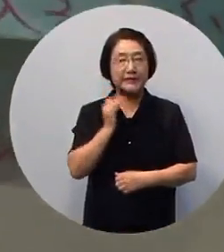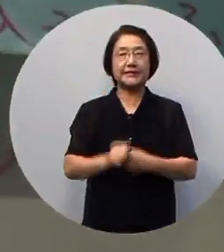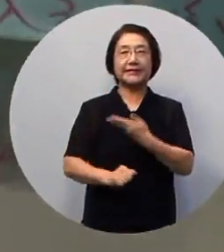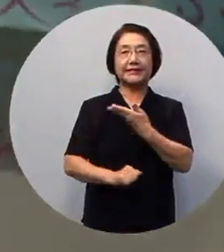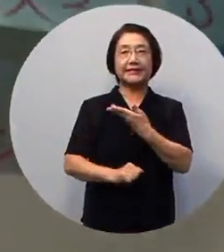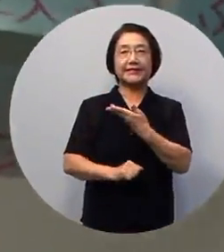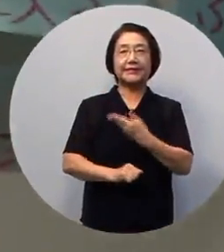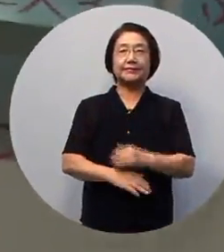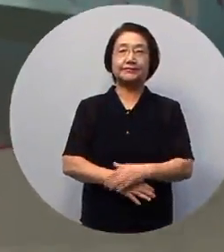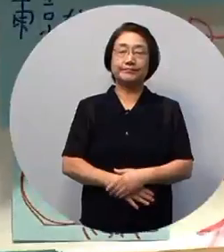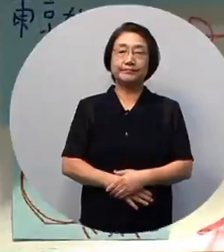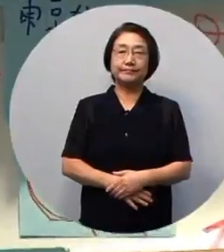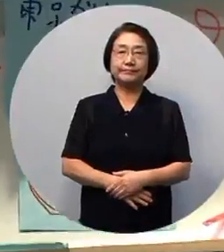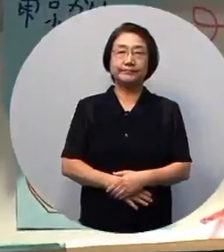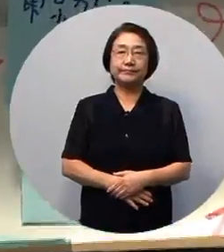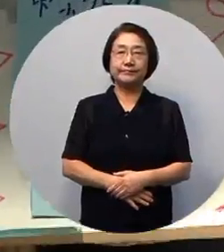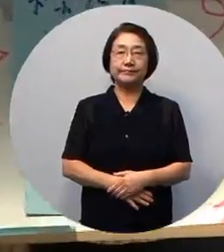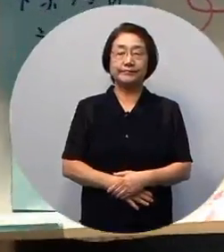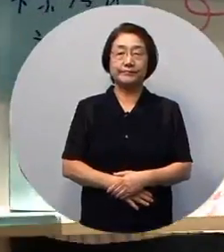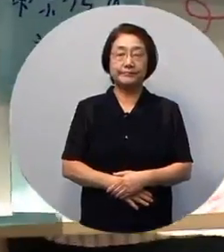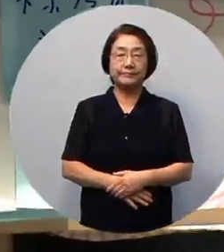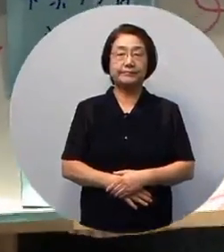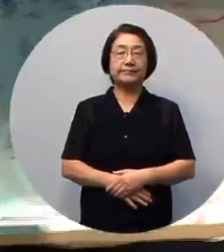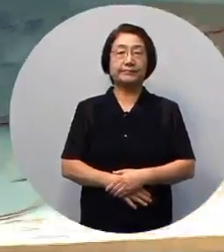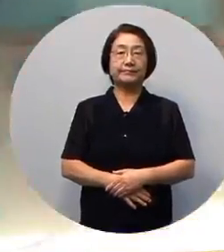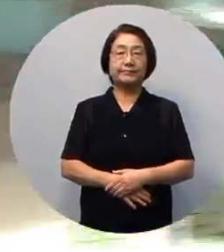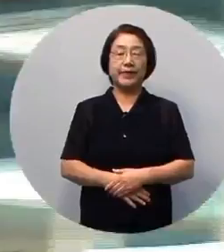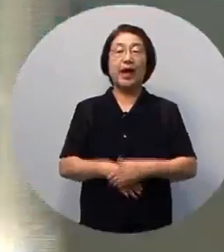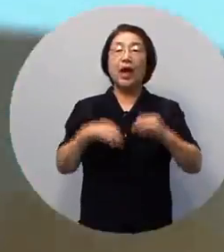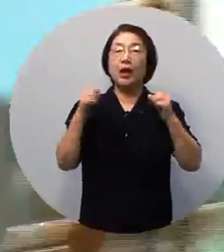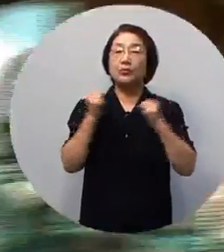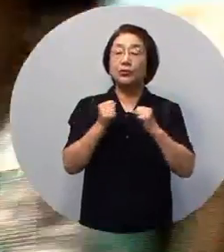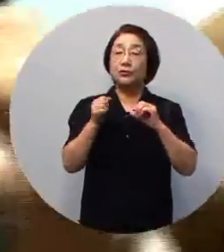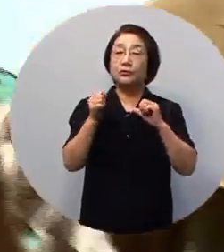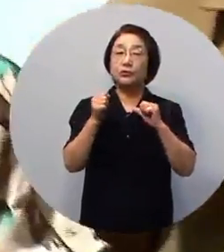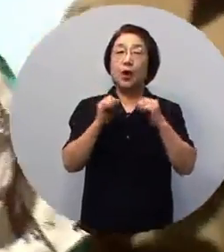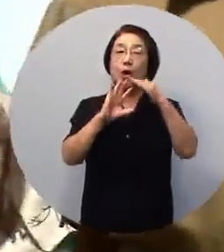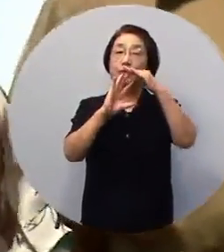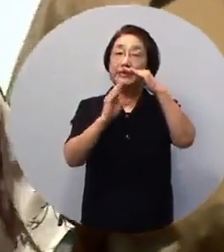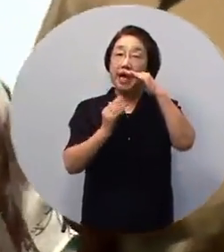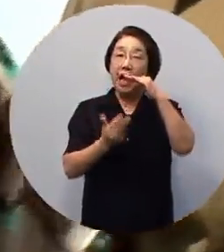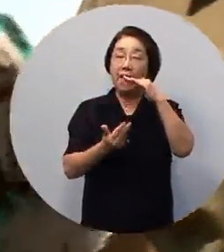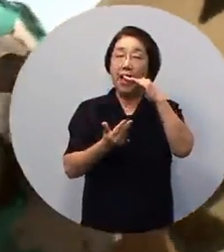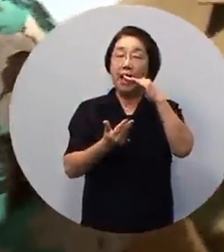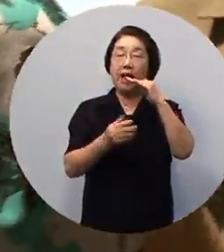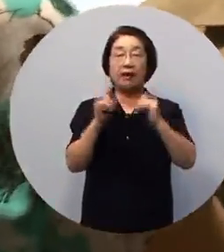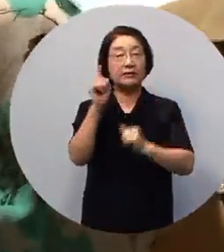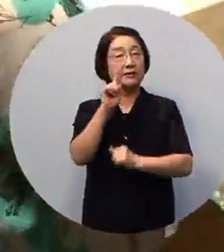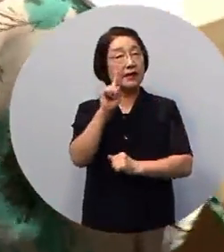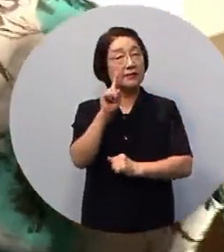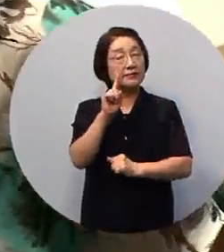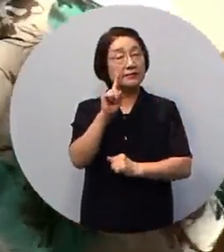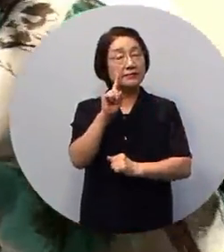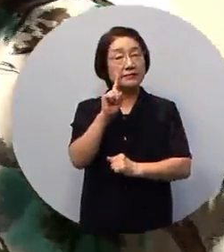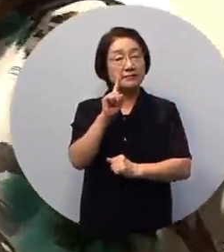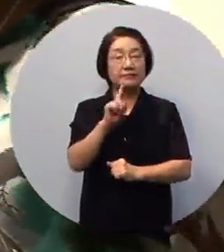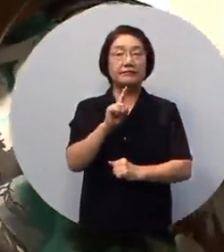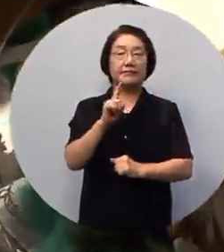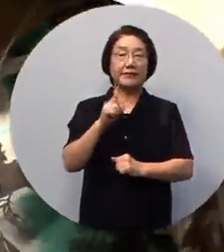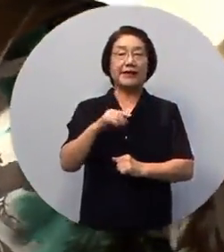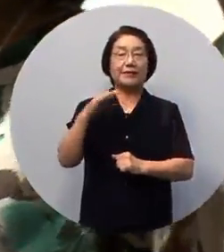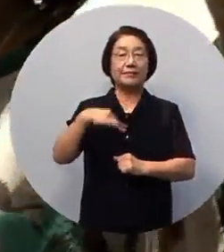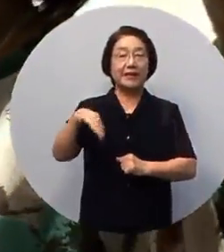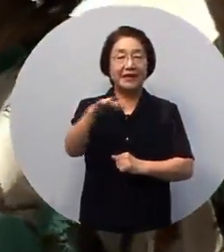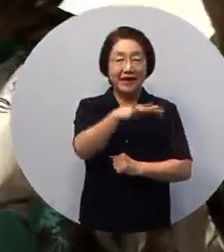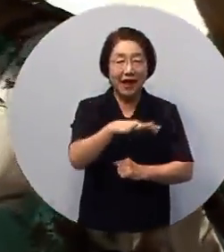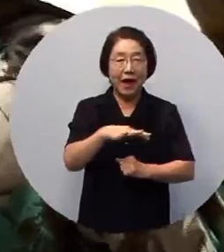。ちょっとテーブルで課題に上がったのが、冬は何だと、冬の藤沢って何が売りなのっていうのがみんな